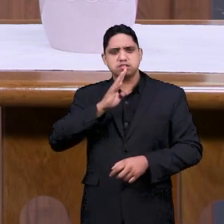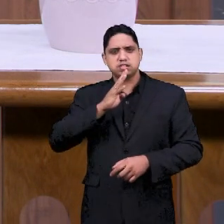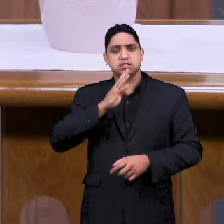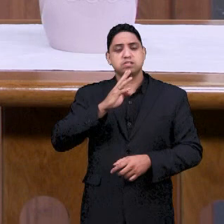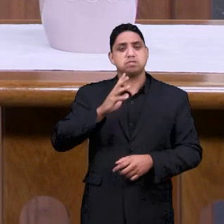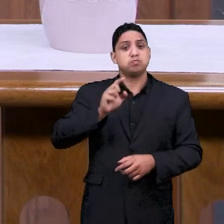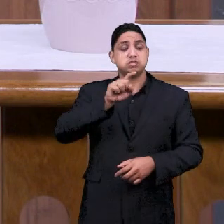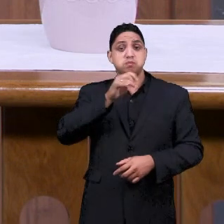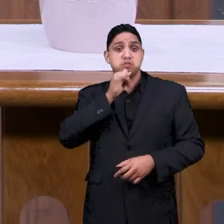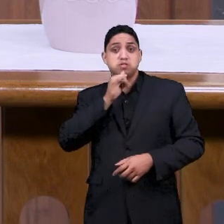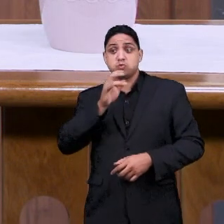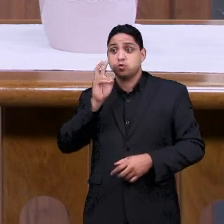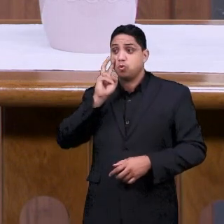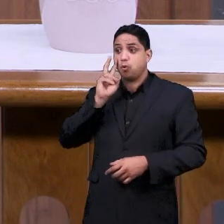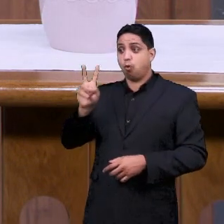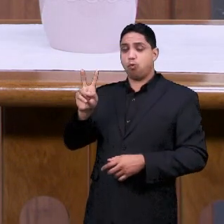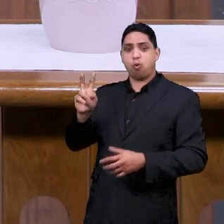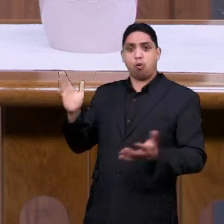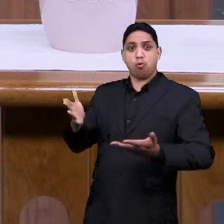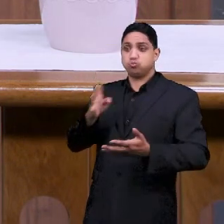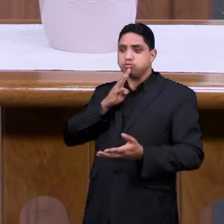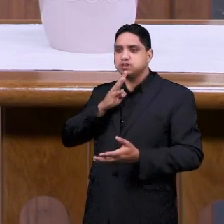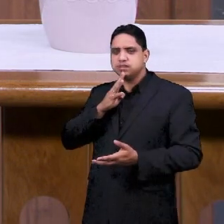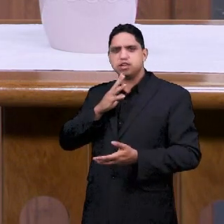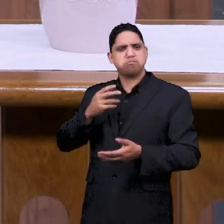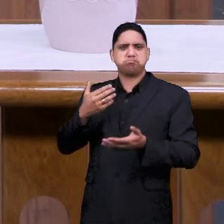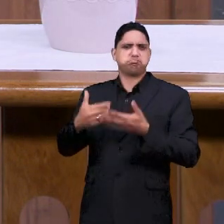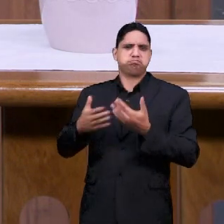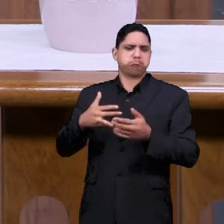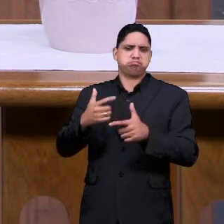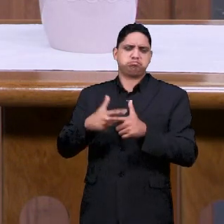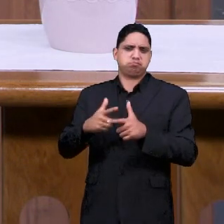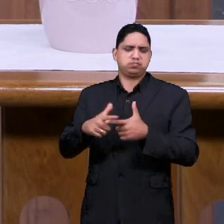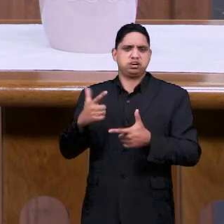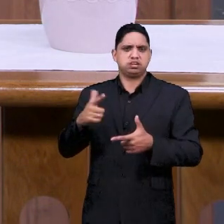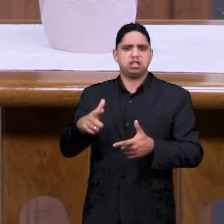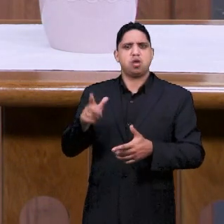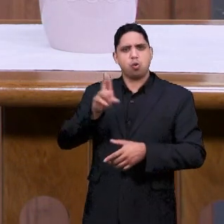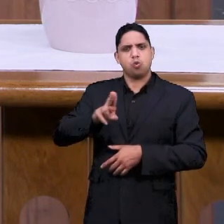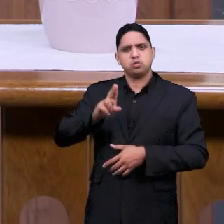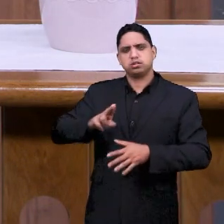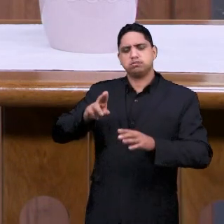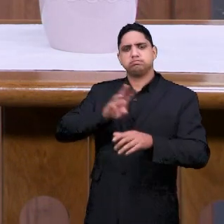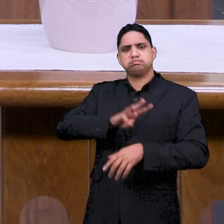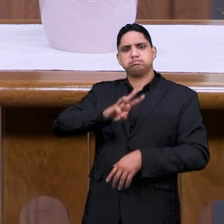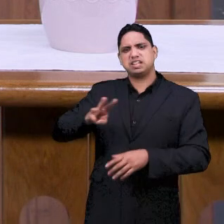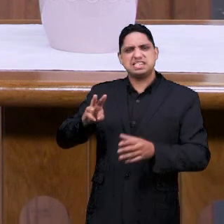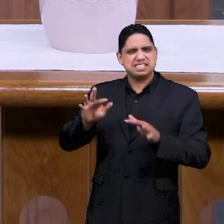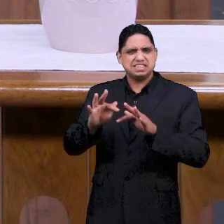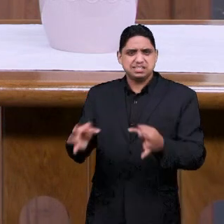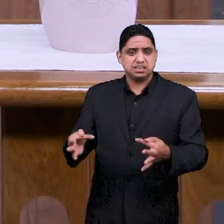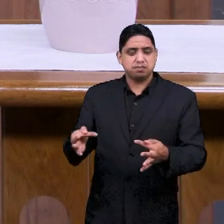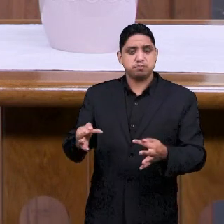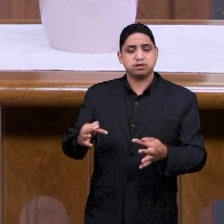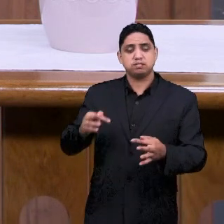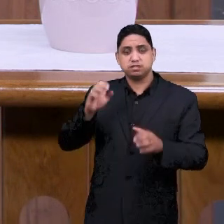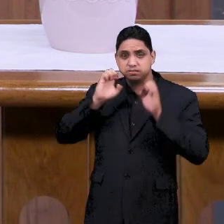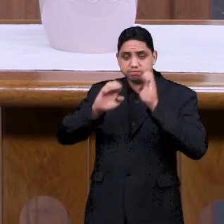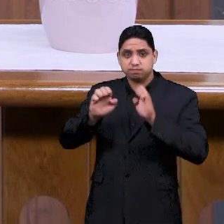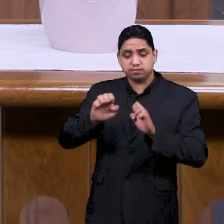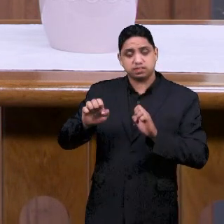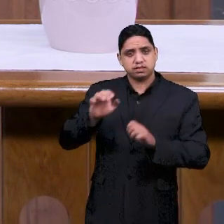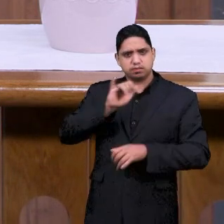que vous connaissez aujourd'hui, hier, il n'y a pas de problème. Utilisez ce lien. C'est une manière simple d'évangéliser et vous pouvez